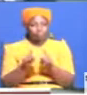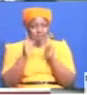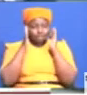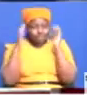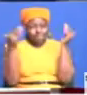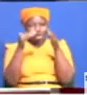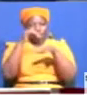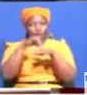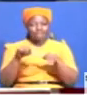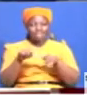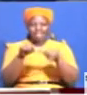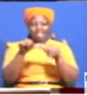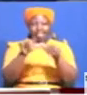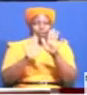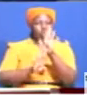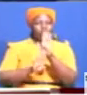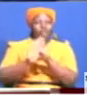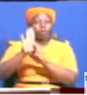endelevu.